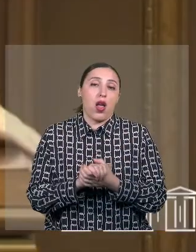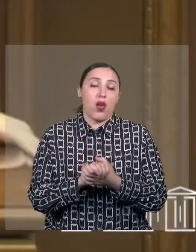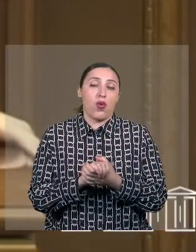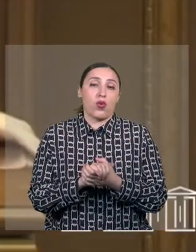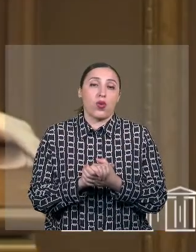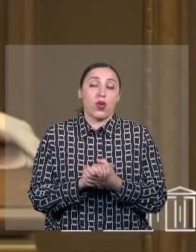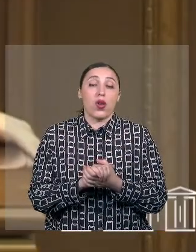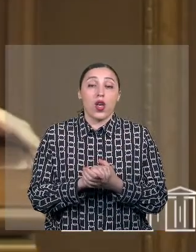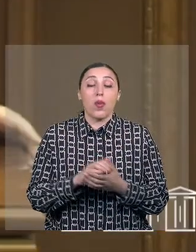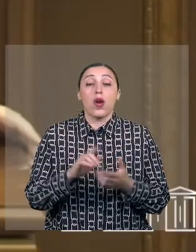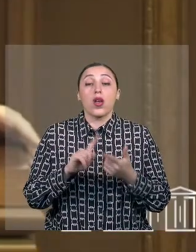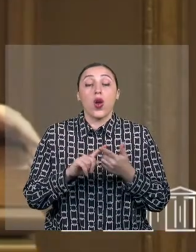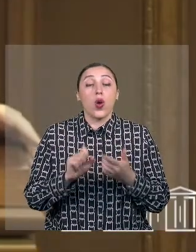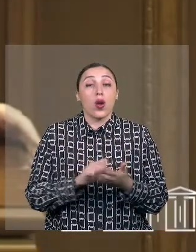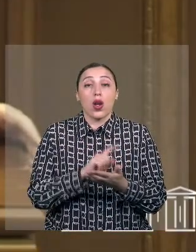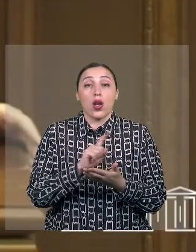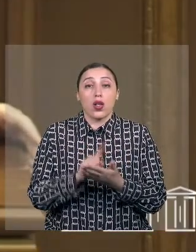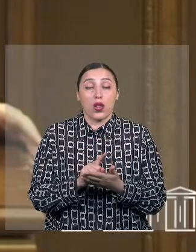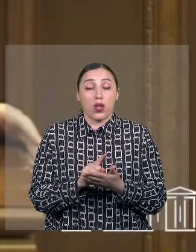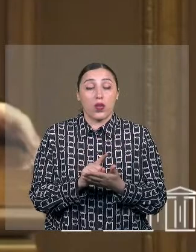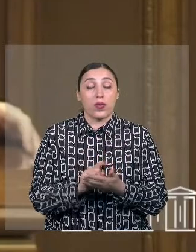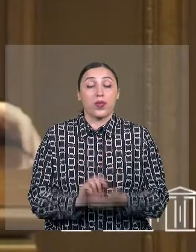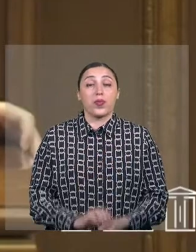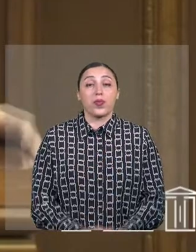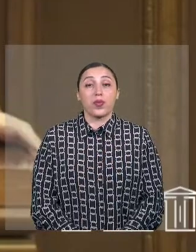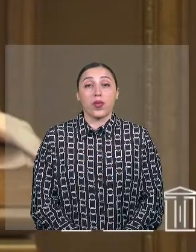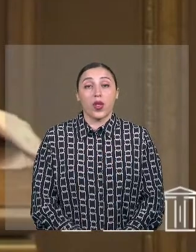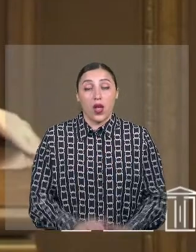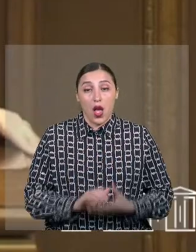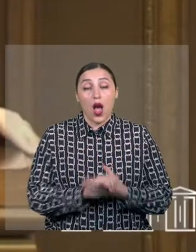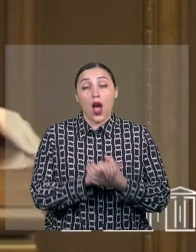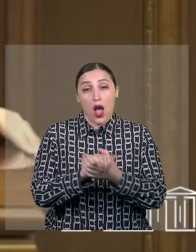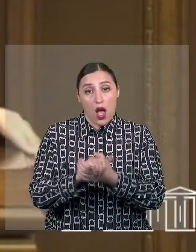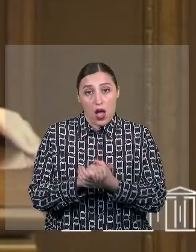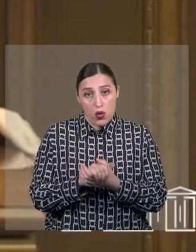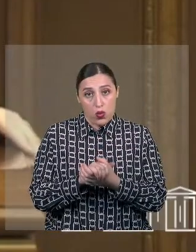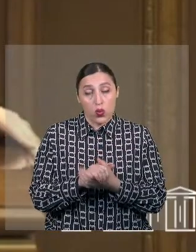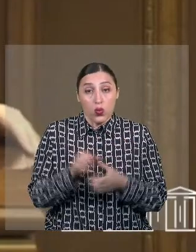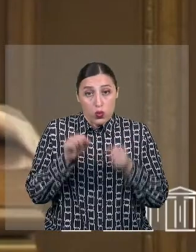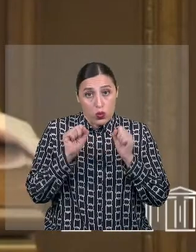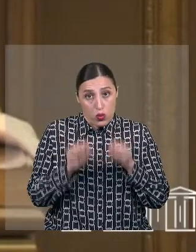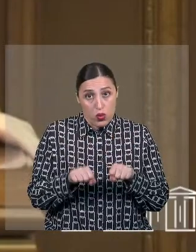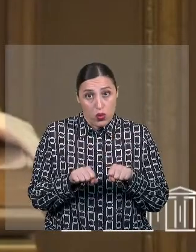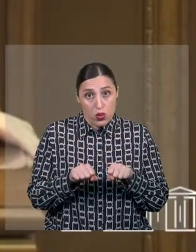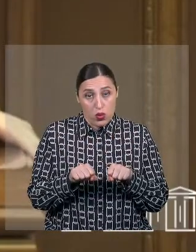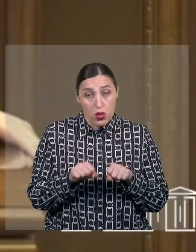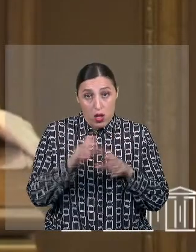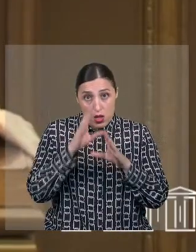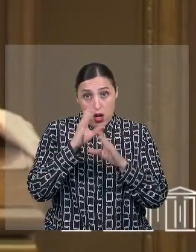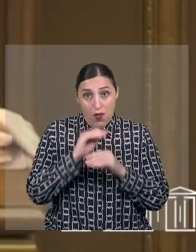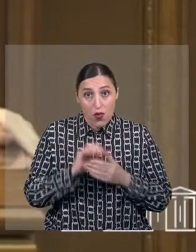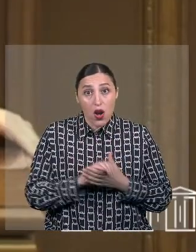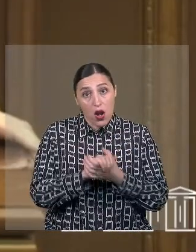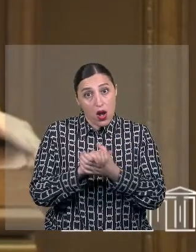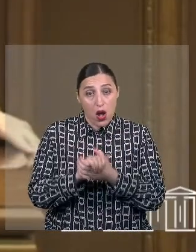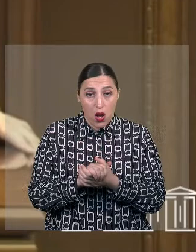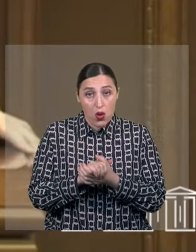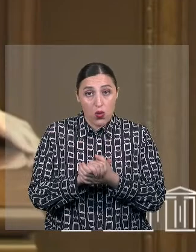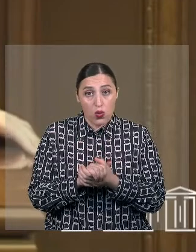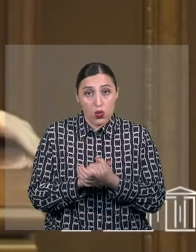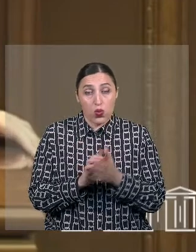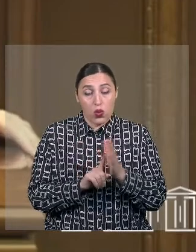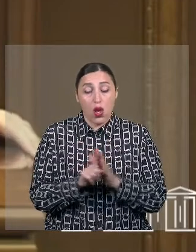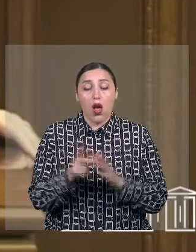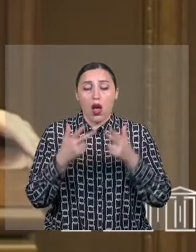հարց. Արդյոք իրատեսական է խաղաղությունը կամ հնարավոր է խաղաղությունը։